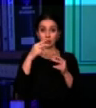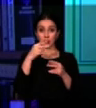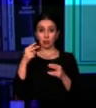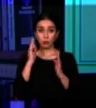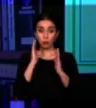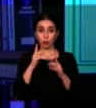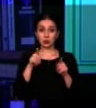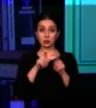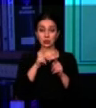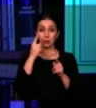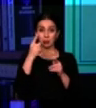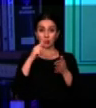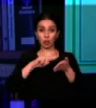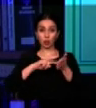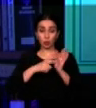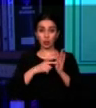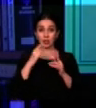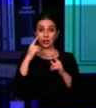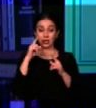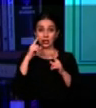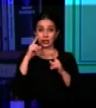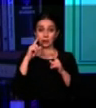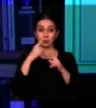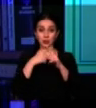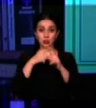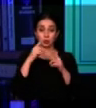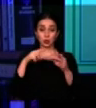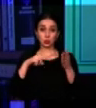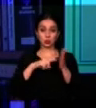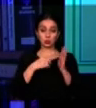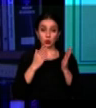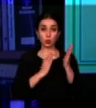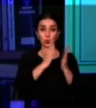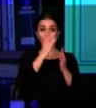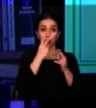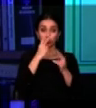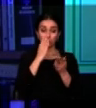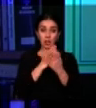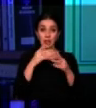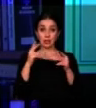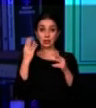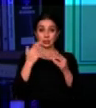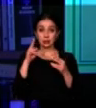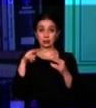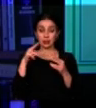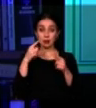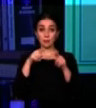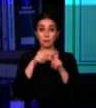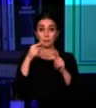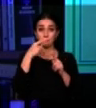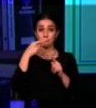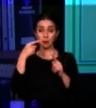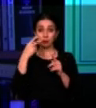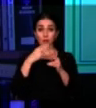бўлганда, битта нуқтада x оқини кесиб ўтарди ва тармоқлари юқорига қарар эди. Агар дискриминант манфий бўлса,